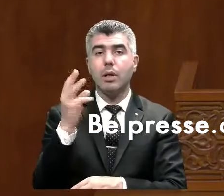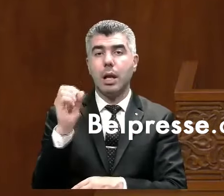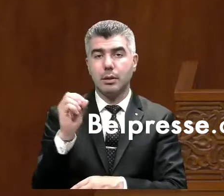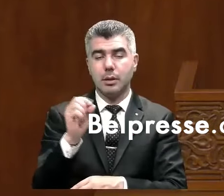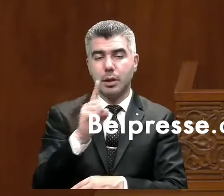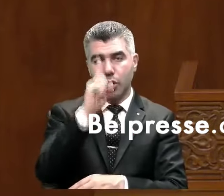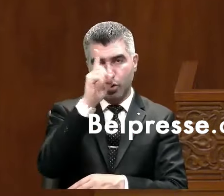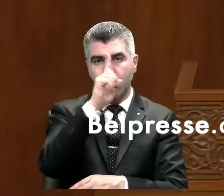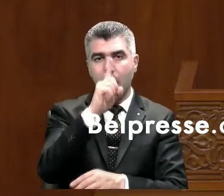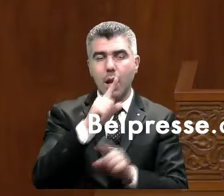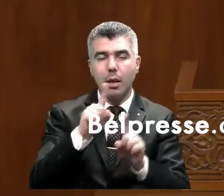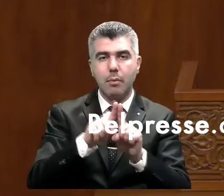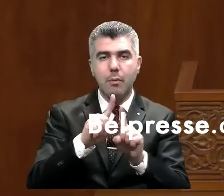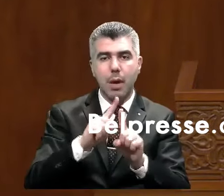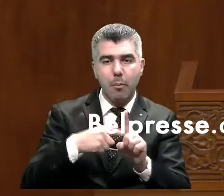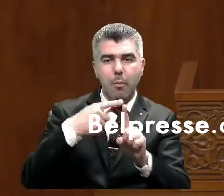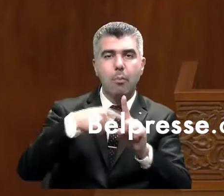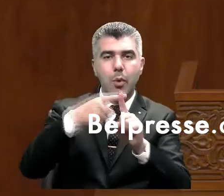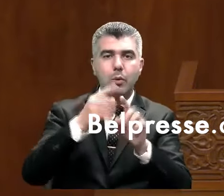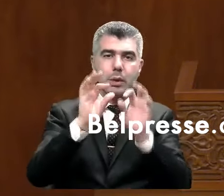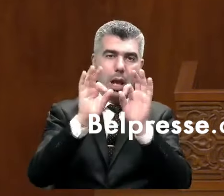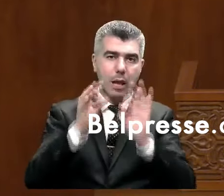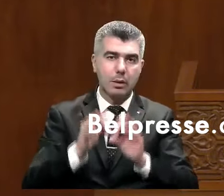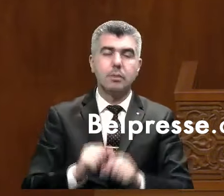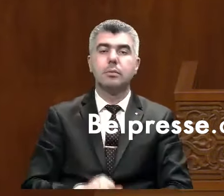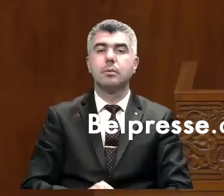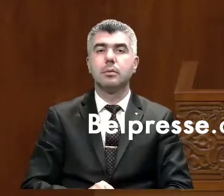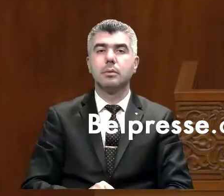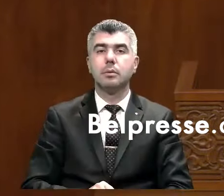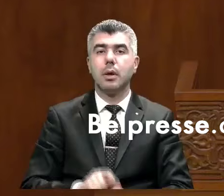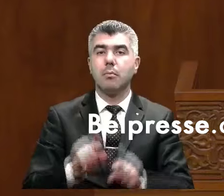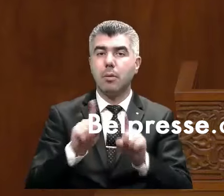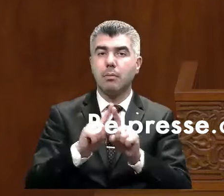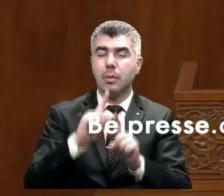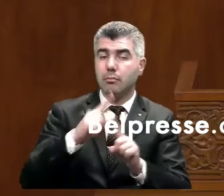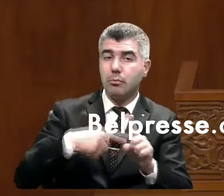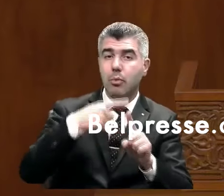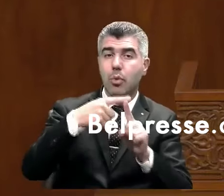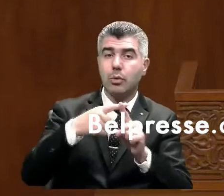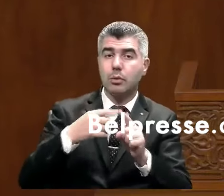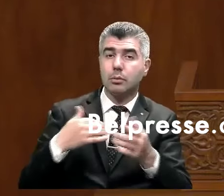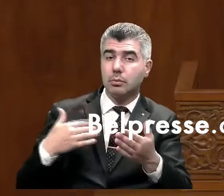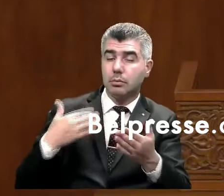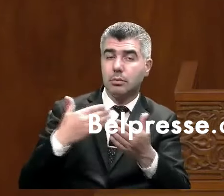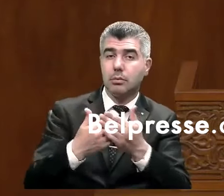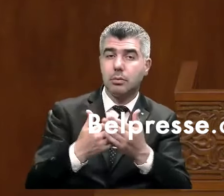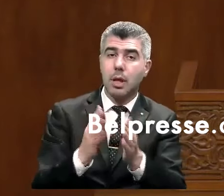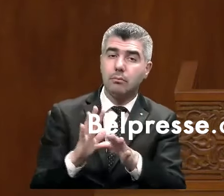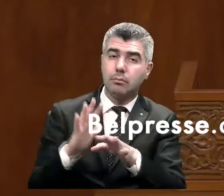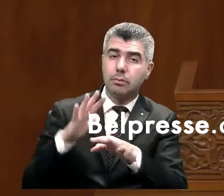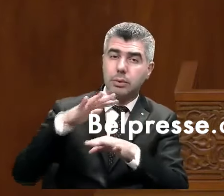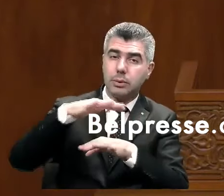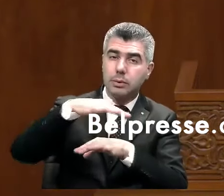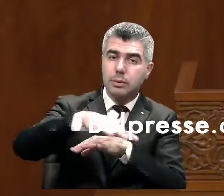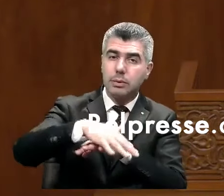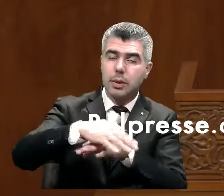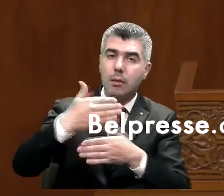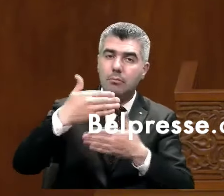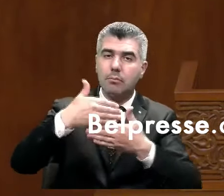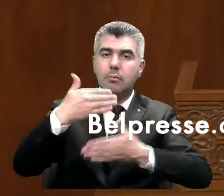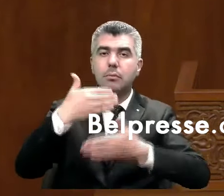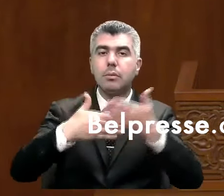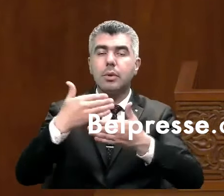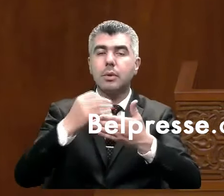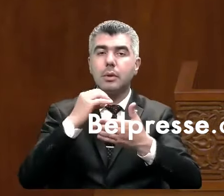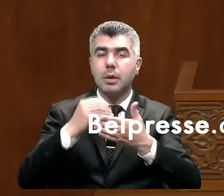نفوت هذا العدد متابعه توسيع الري ب سفله السدود المنجزه اولا هي مبرمجه